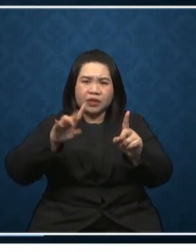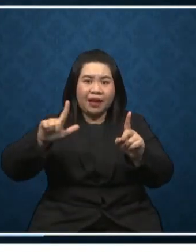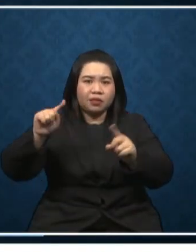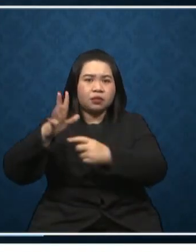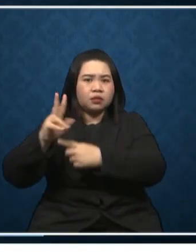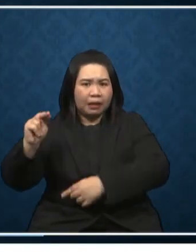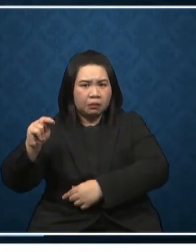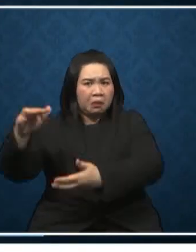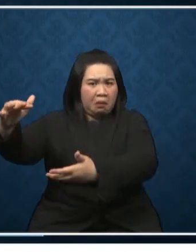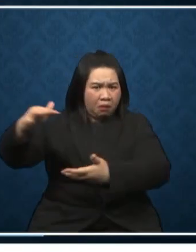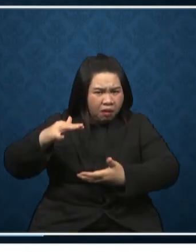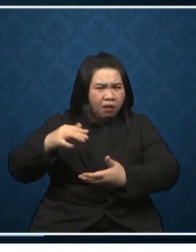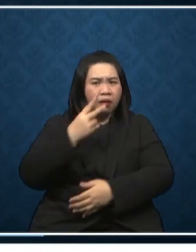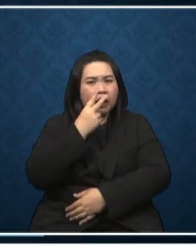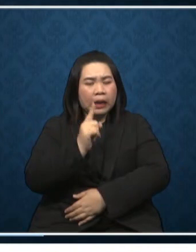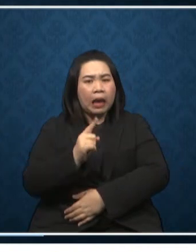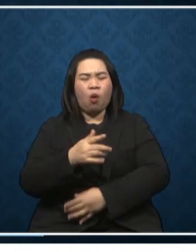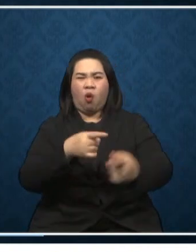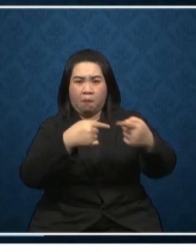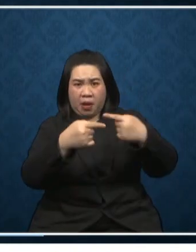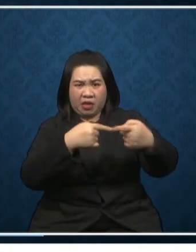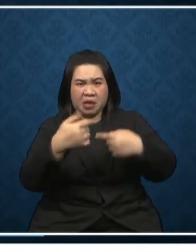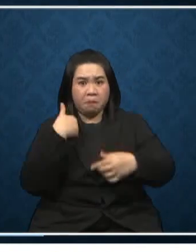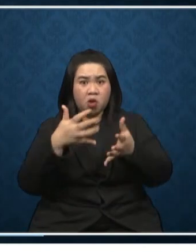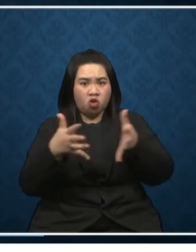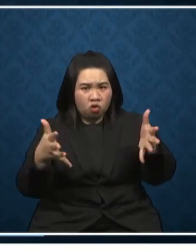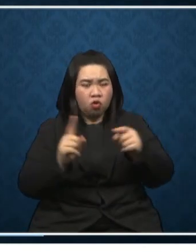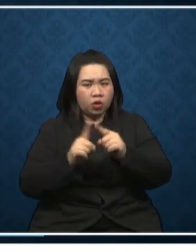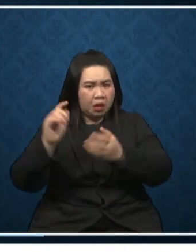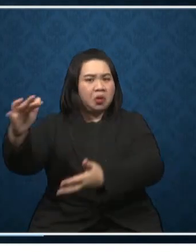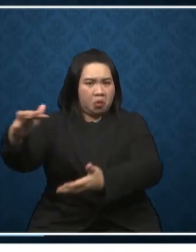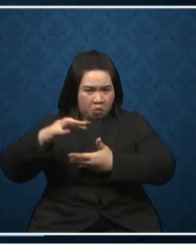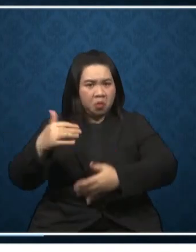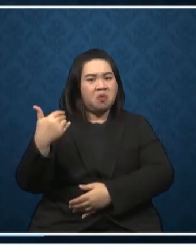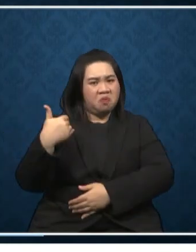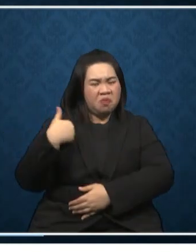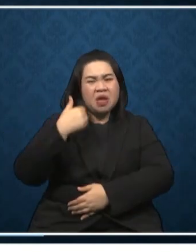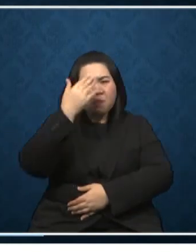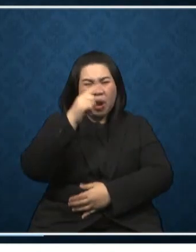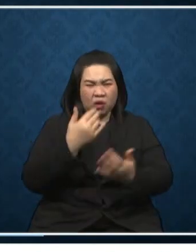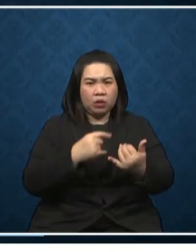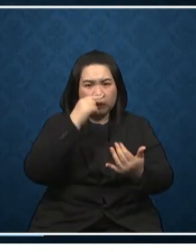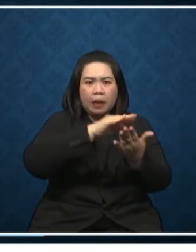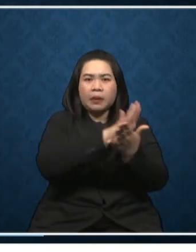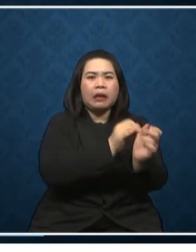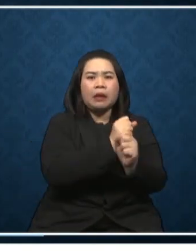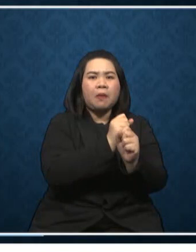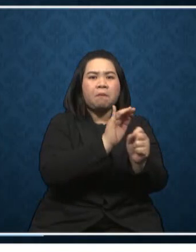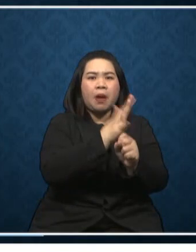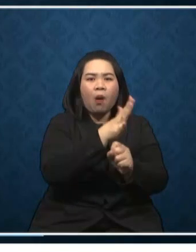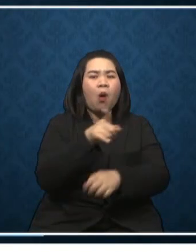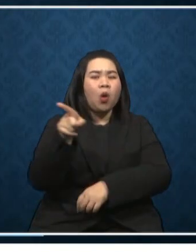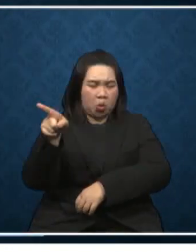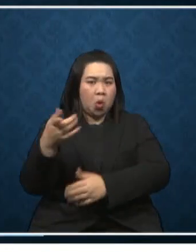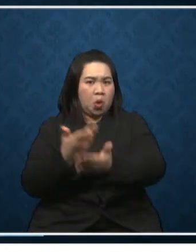world Learningบ้านเราเหวา เรามีผัตคเยอะก replicationแตไม่พอนะ เราตองนำเข้าจากตกประเทศการนำเข้าเหผลก็คือราคาถูกกา